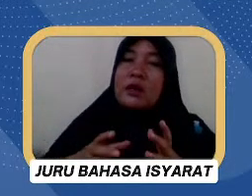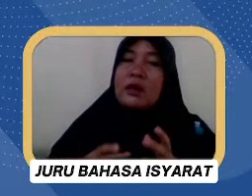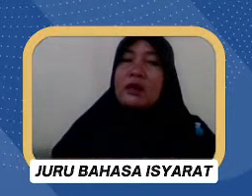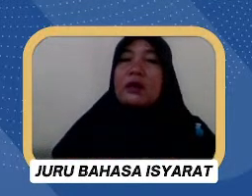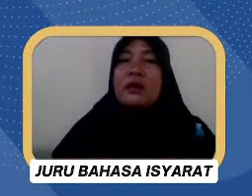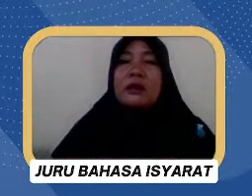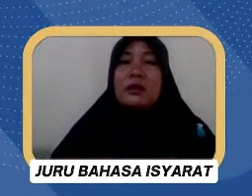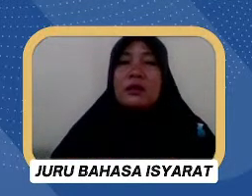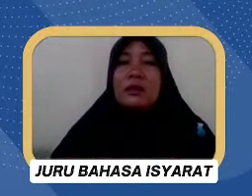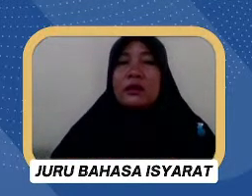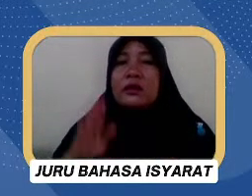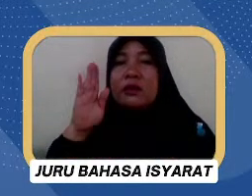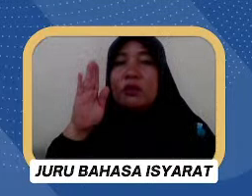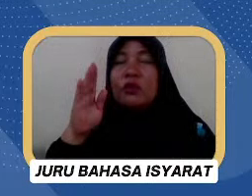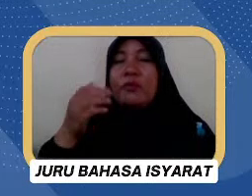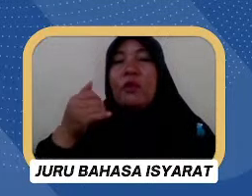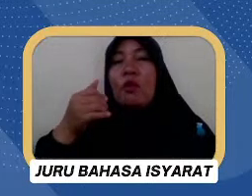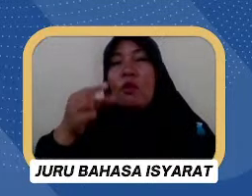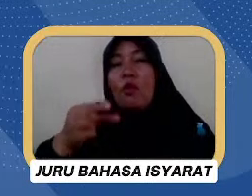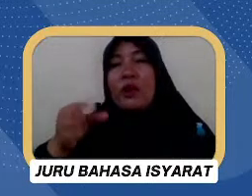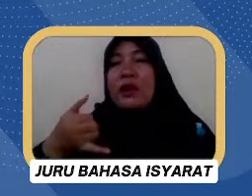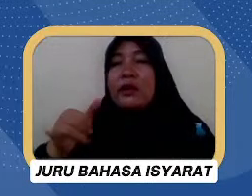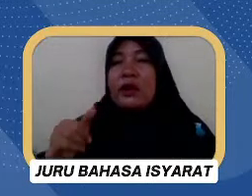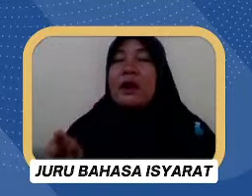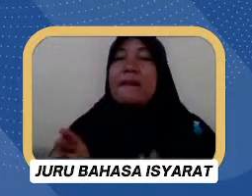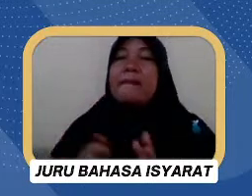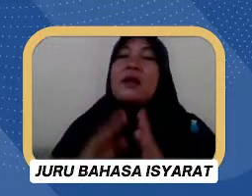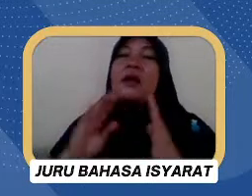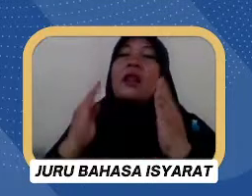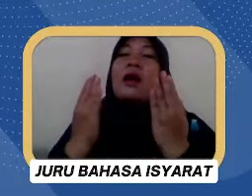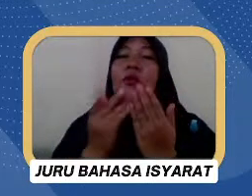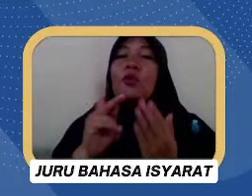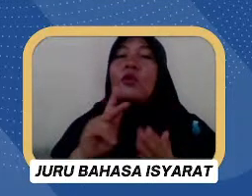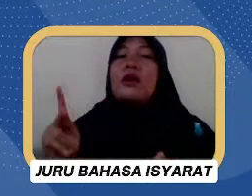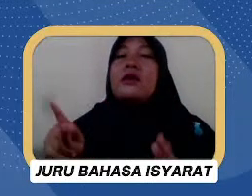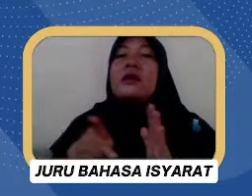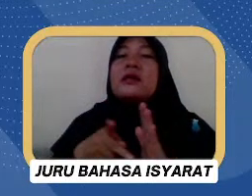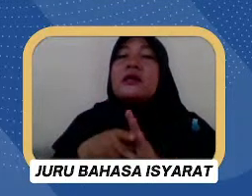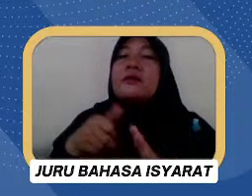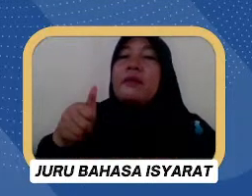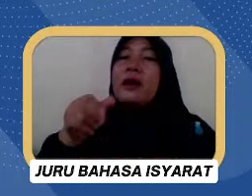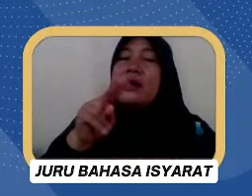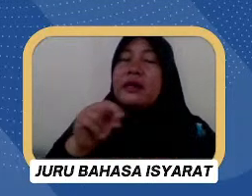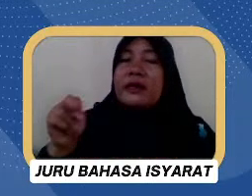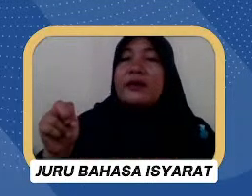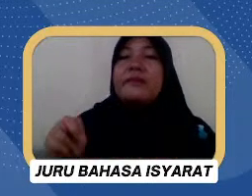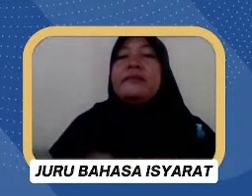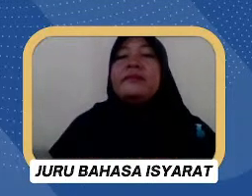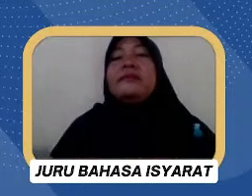baik, berperilaku yang bijak dalam berkehidupan berbangsa dan bernegara.